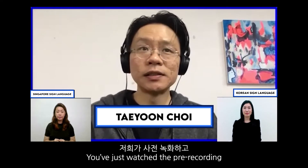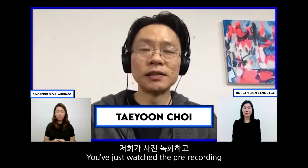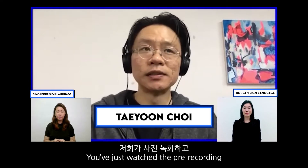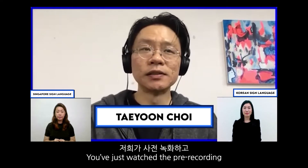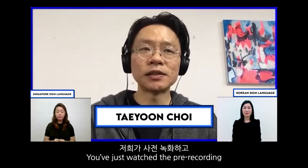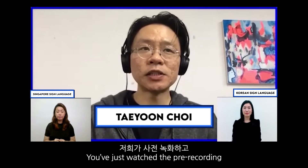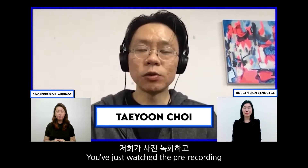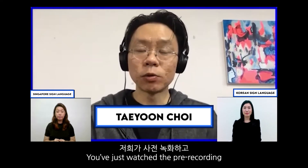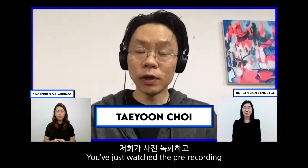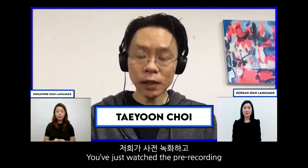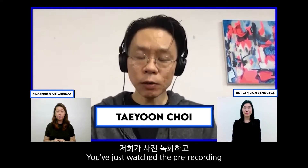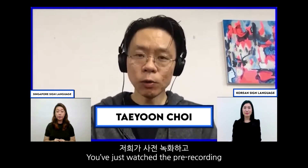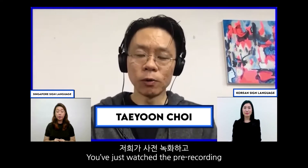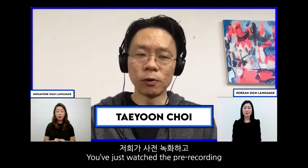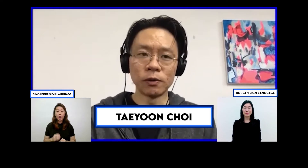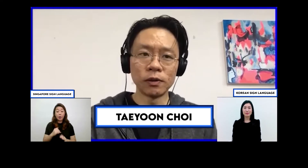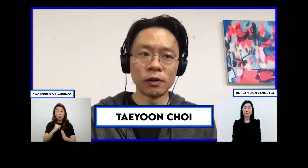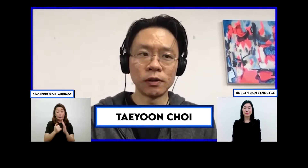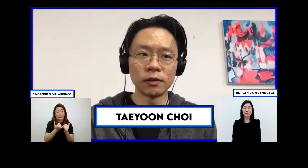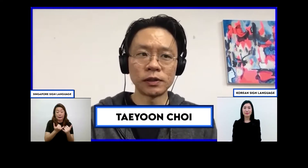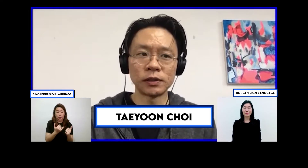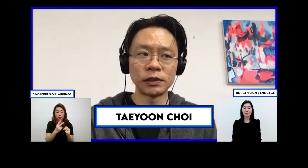저희가 그 사전 녹화하고